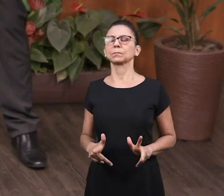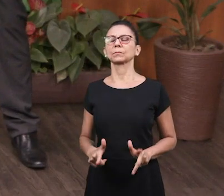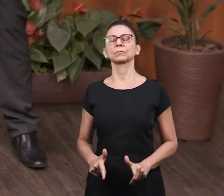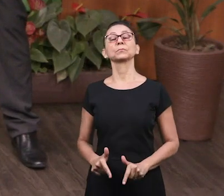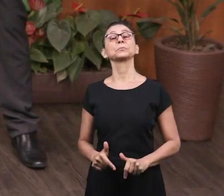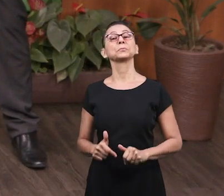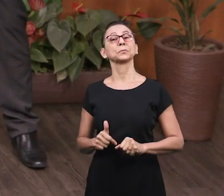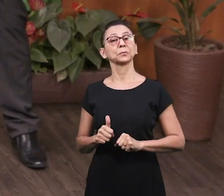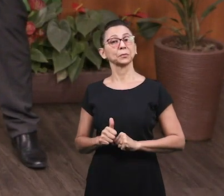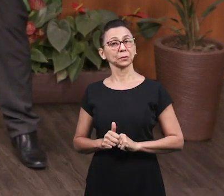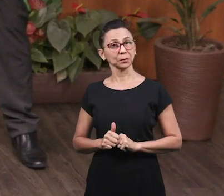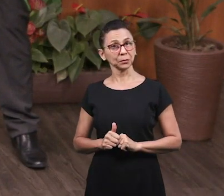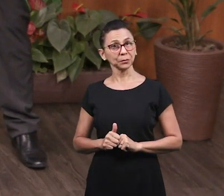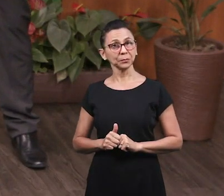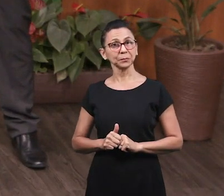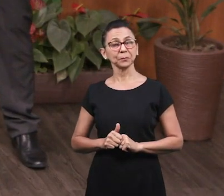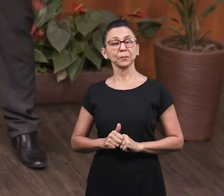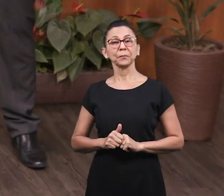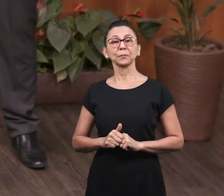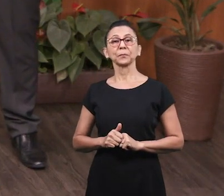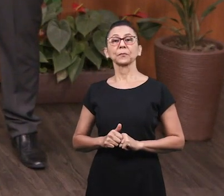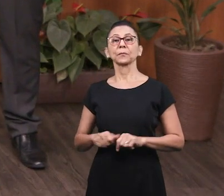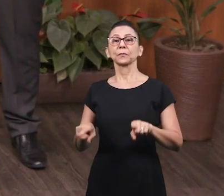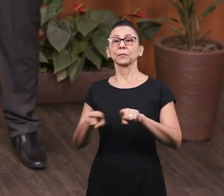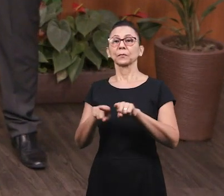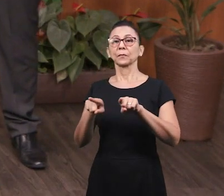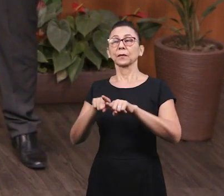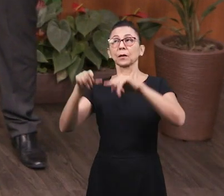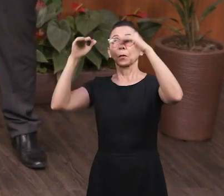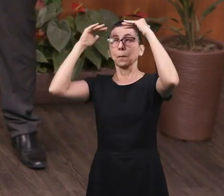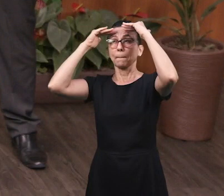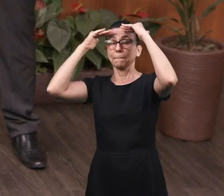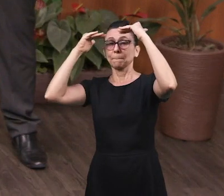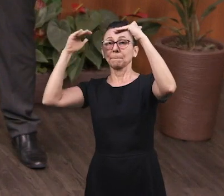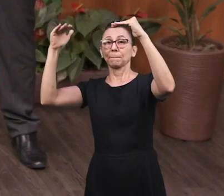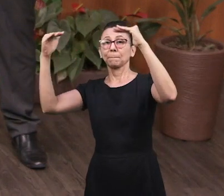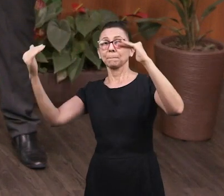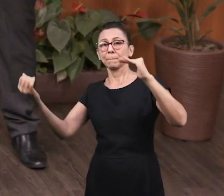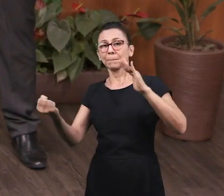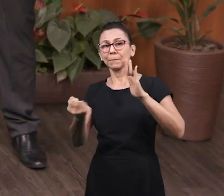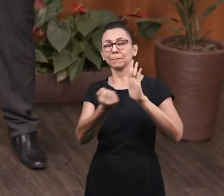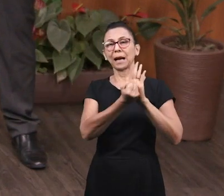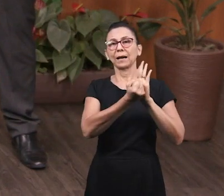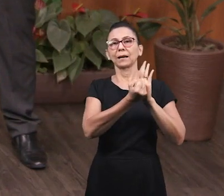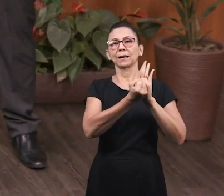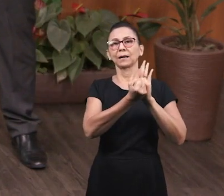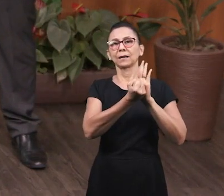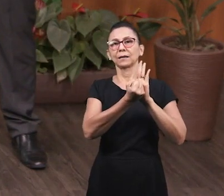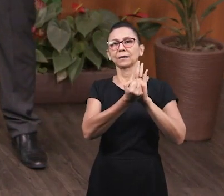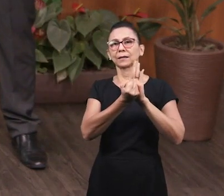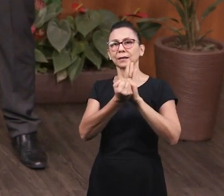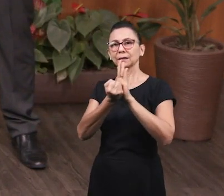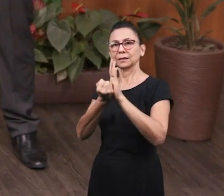la sainteté et l'obéissance qui seraient des marques de l'Église fidèle.